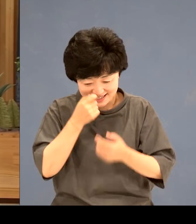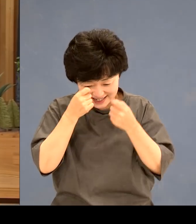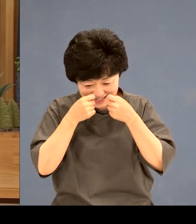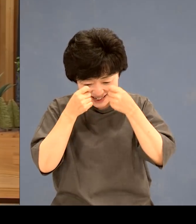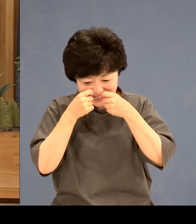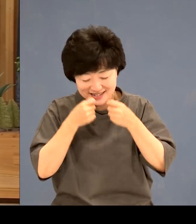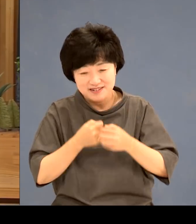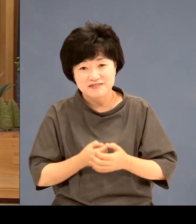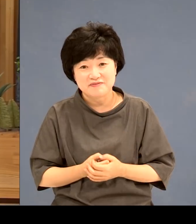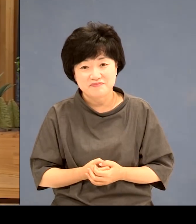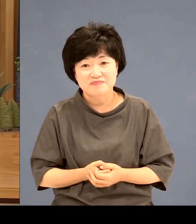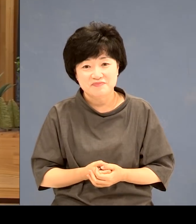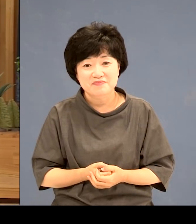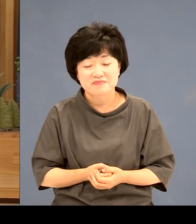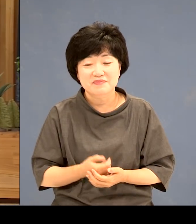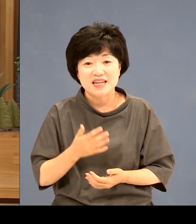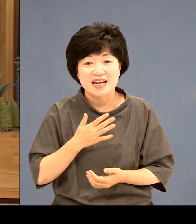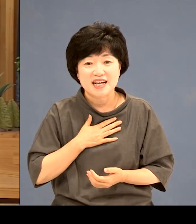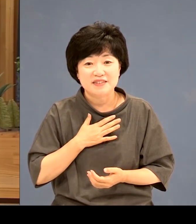아유